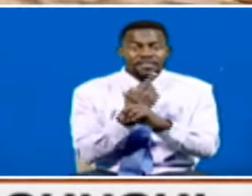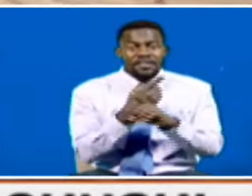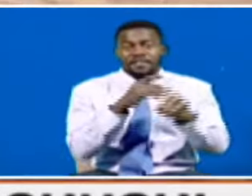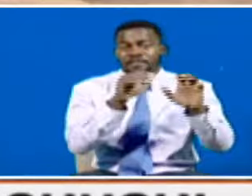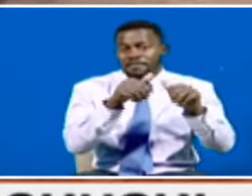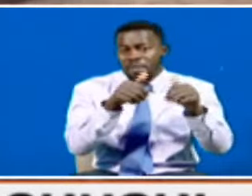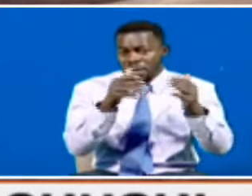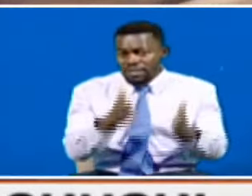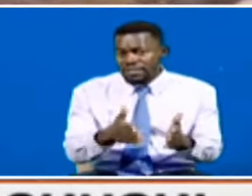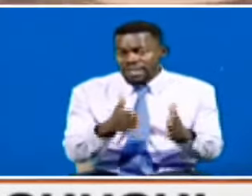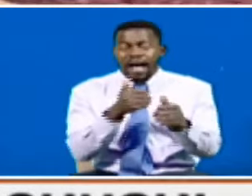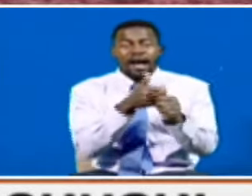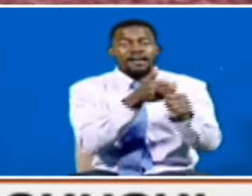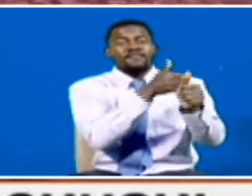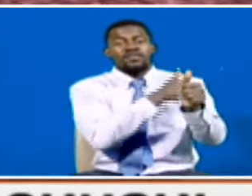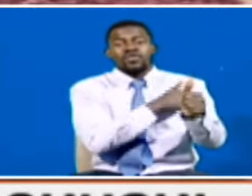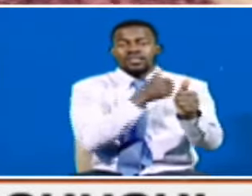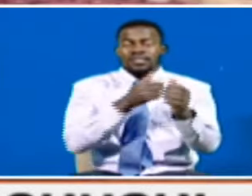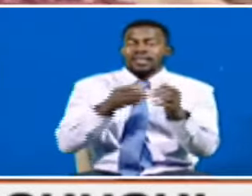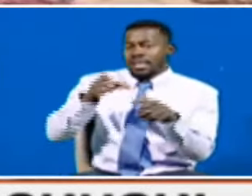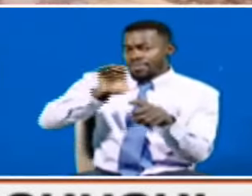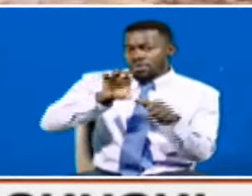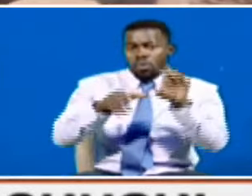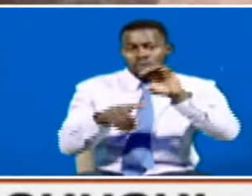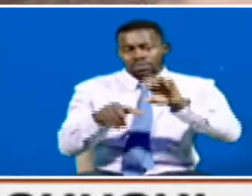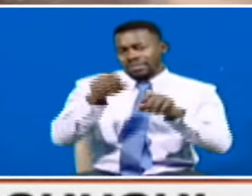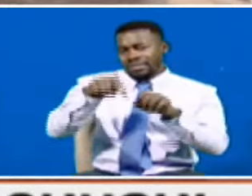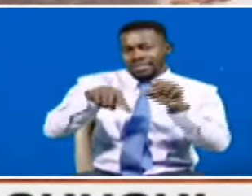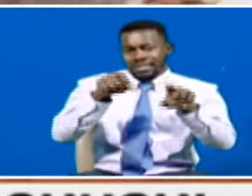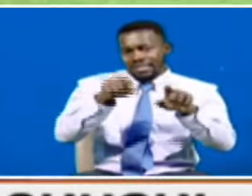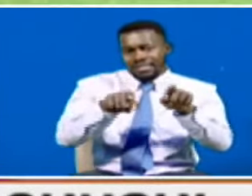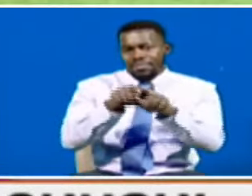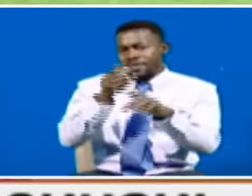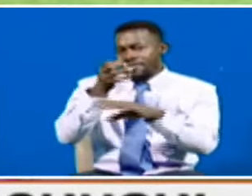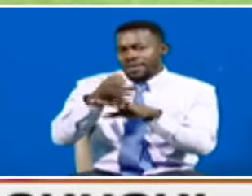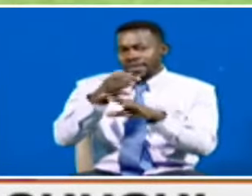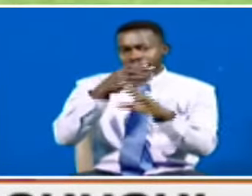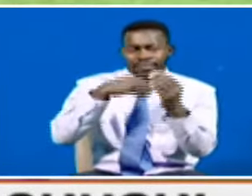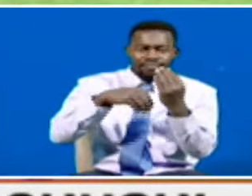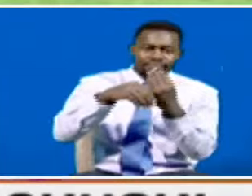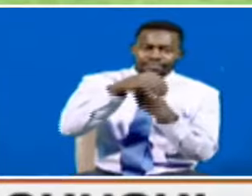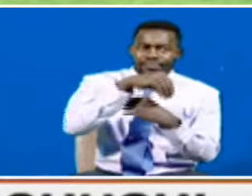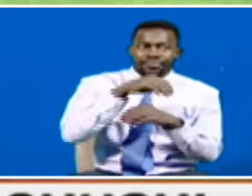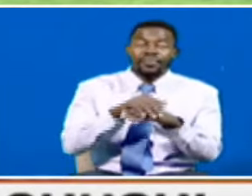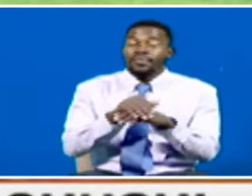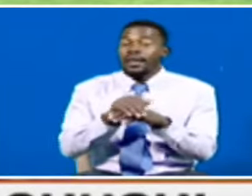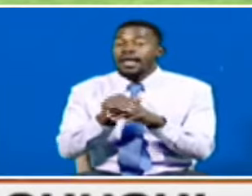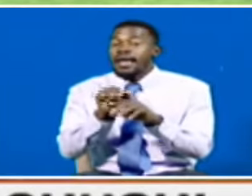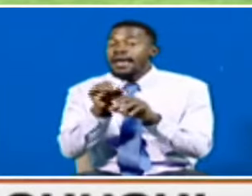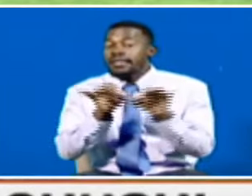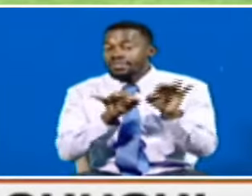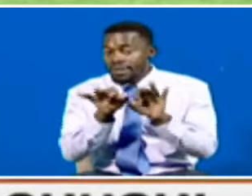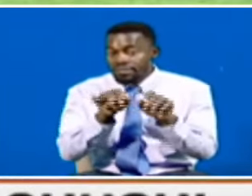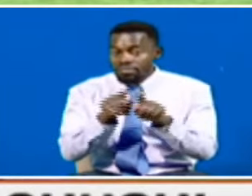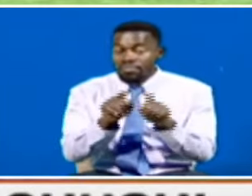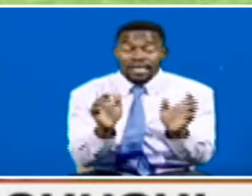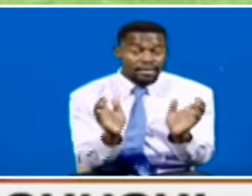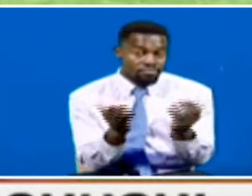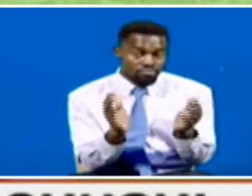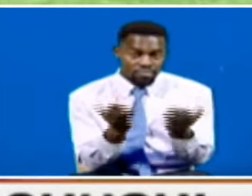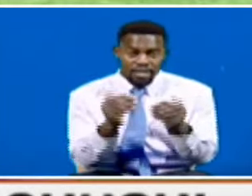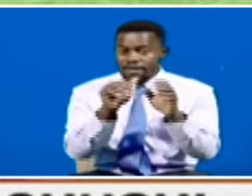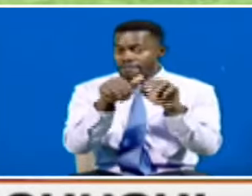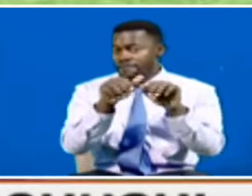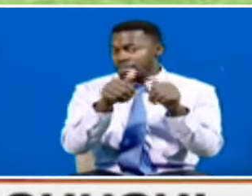na hasara ya matumizi ya bidhaa gushi. Tunajaribu kuwaeleza ya kuwa kuna an alternative